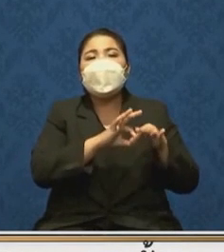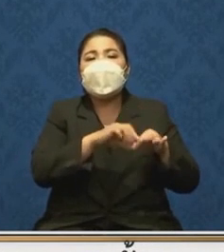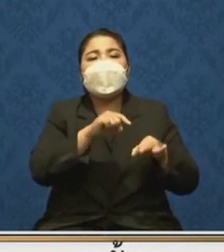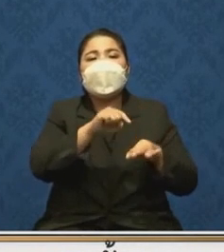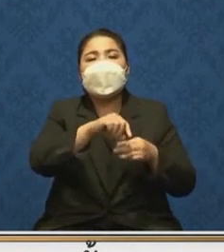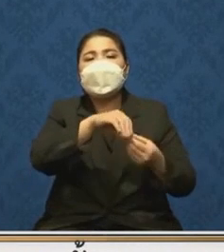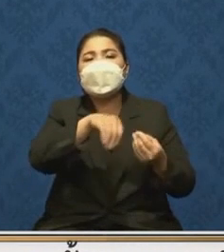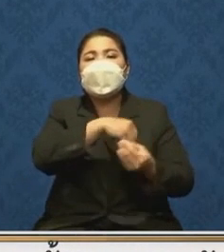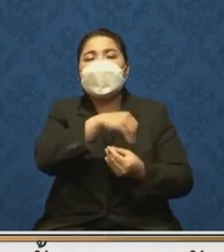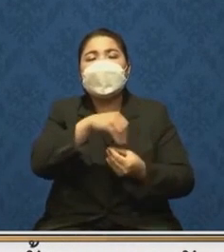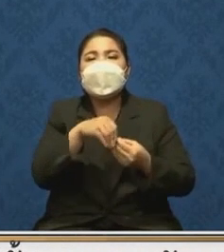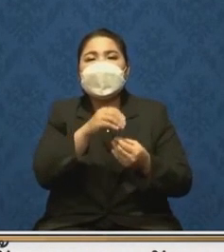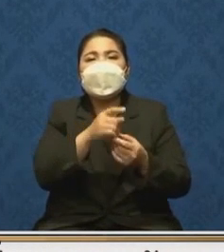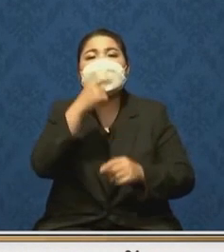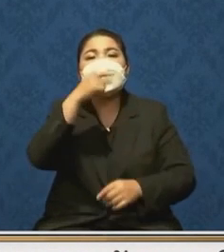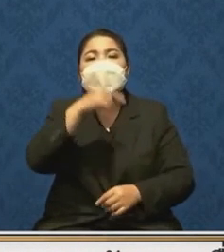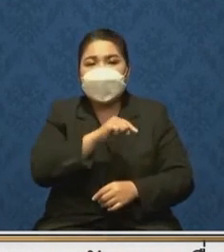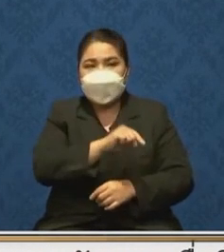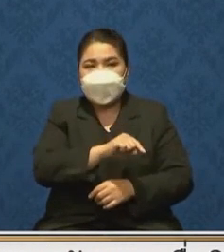กิจไทย